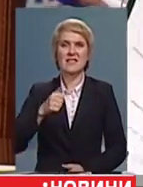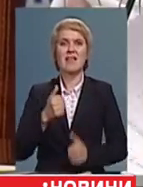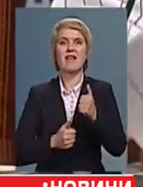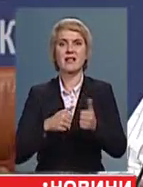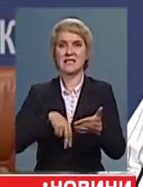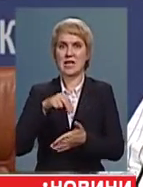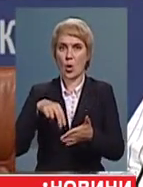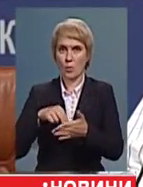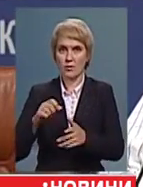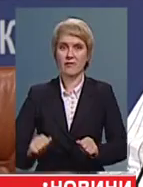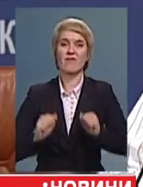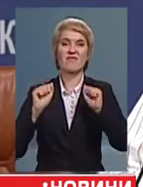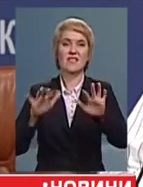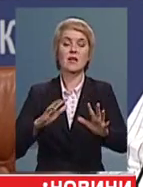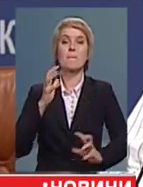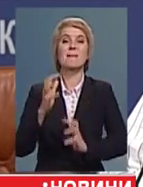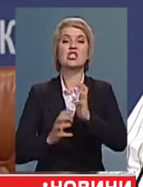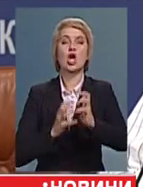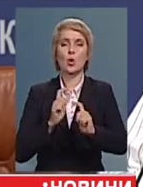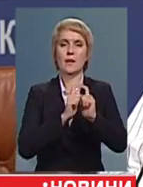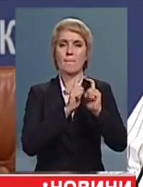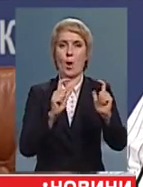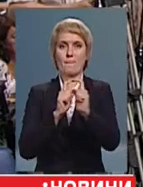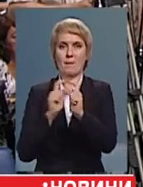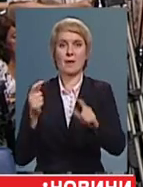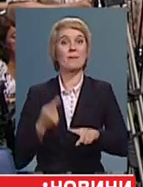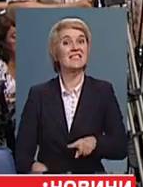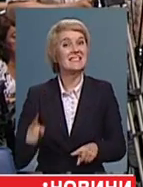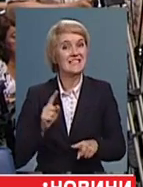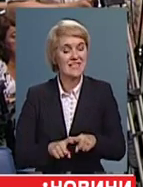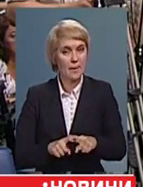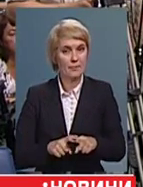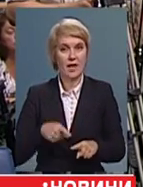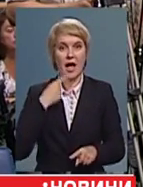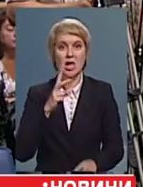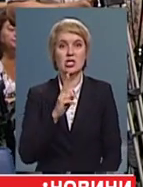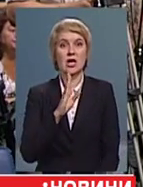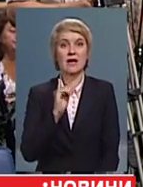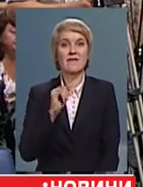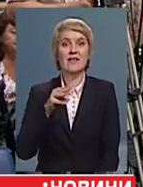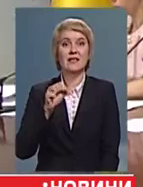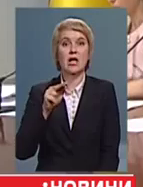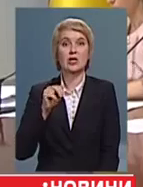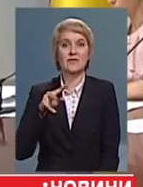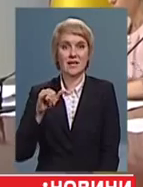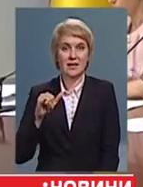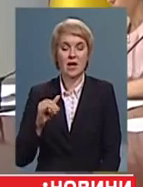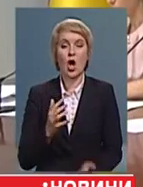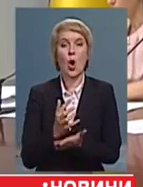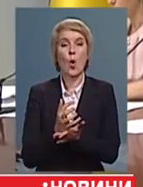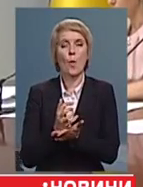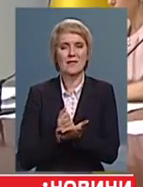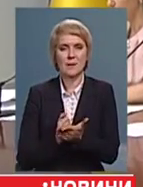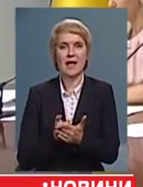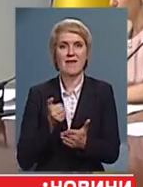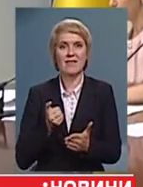закупівлі планують віддати міжнародним компаніям. Це, каже Олександр Квіташвілі, убезпечить від дефіциту ліків